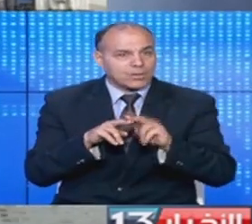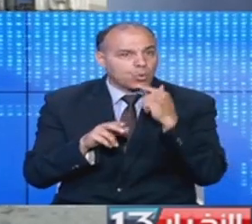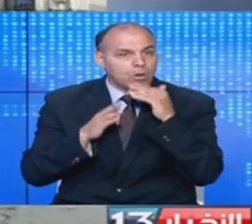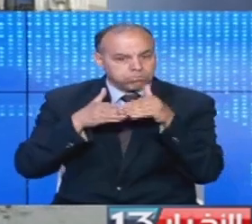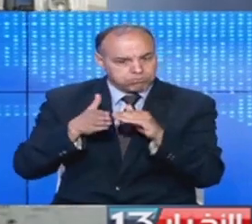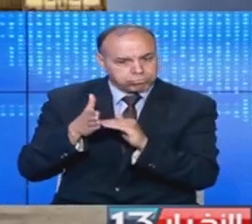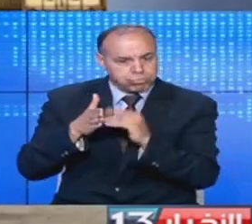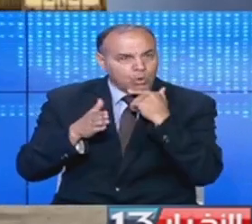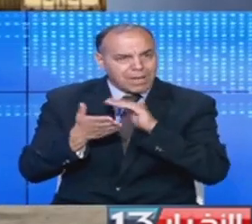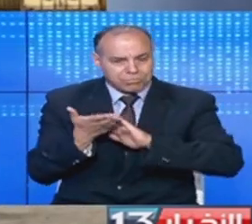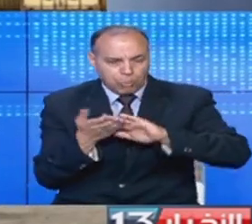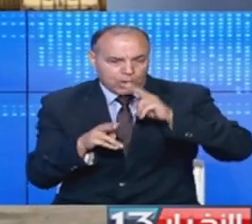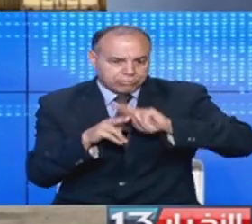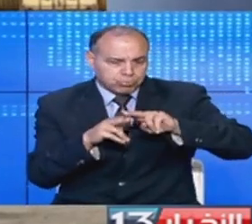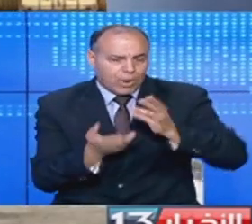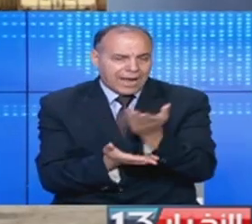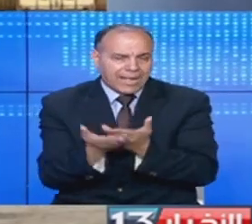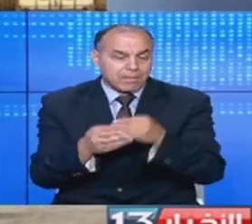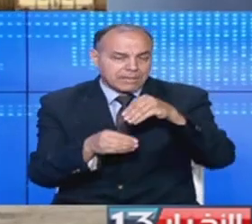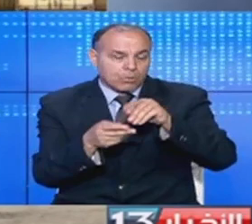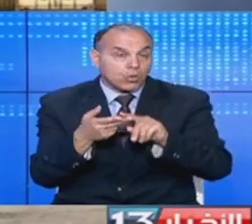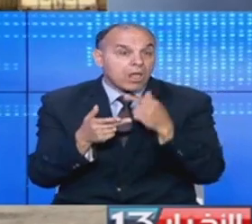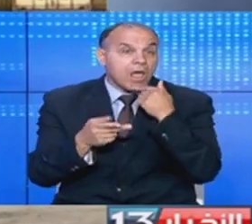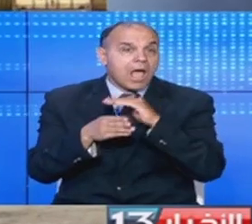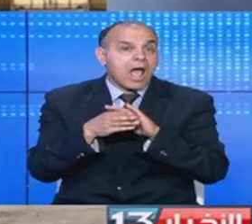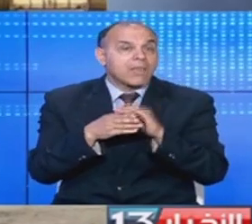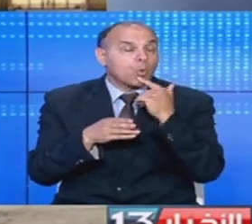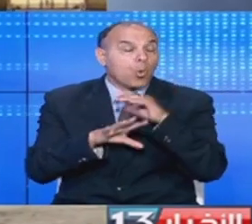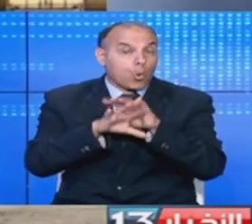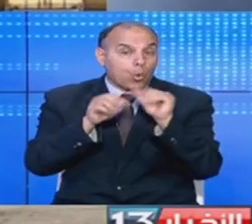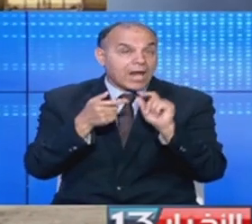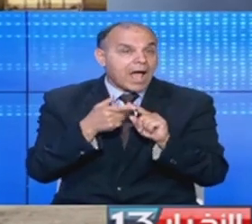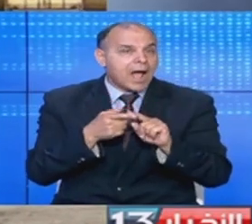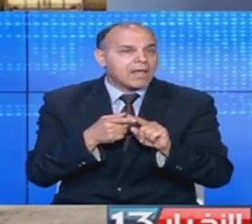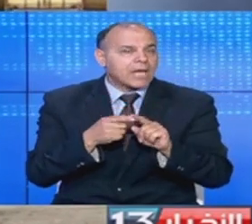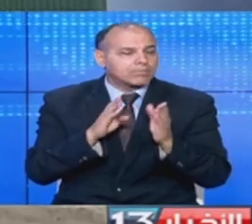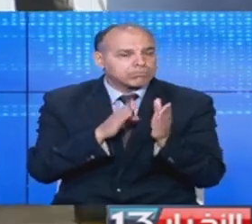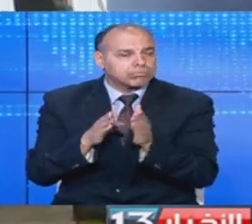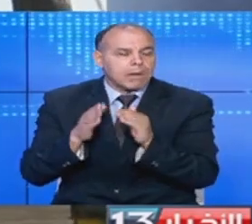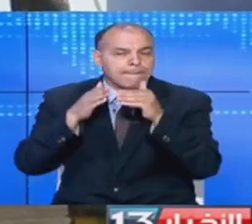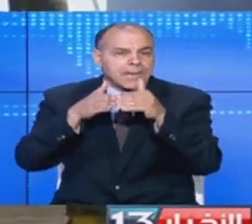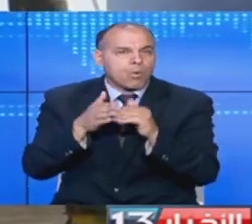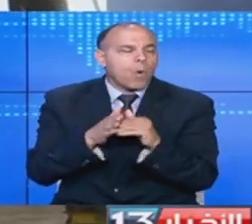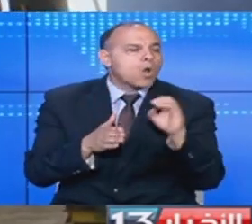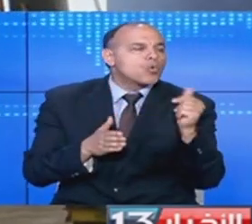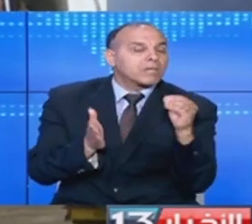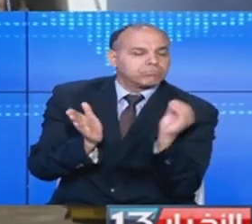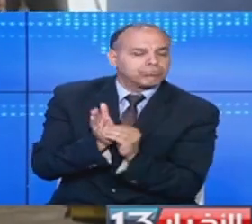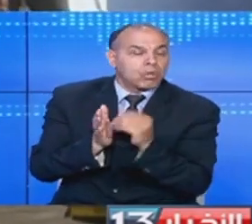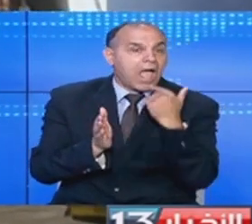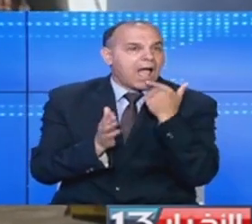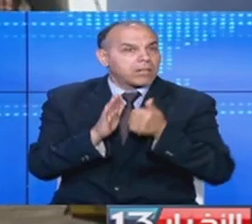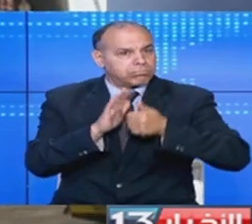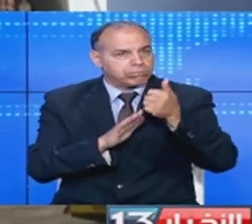الميناء وتطوير البنية الأساسية والخدمات به في إطار خطة أشمل من أجل دعم تخصص الموانئ ورقمنتها لإضفاء